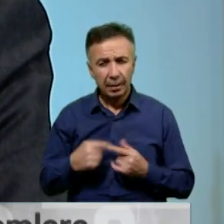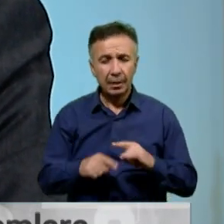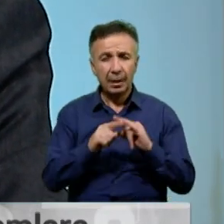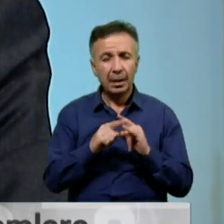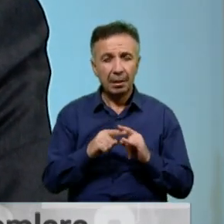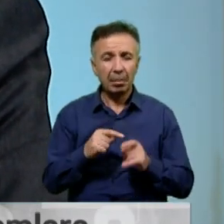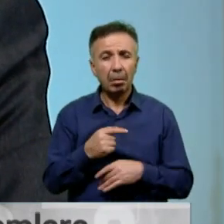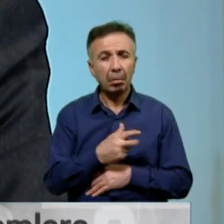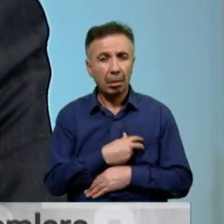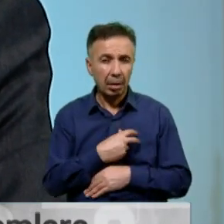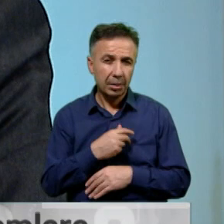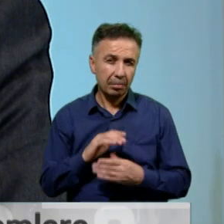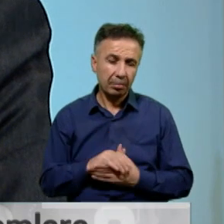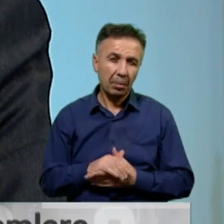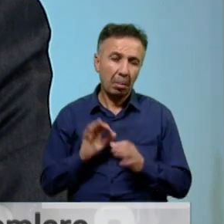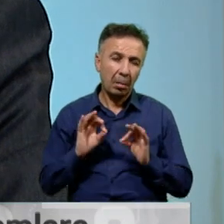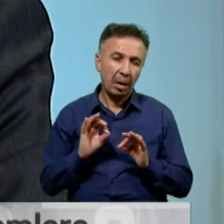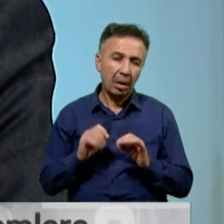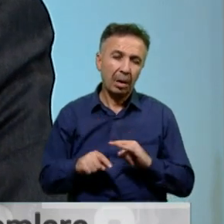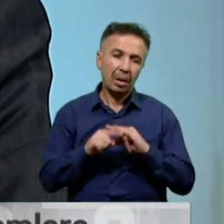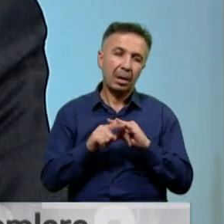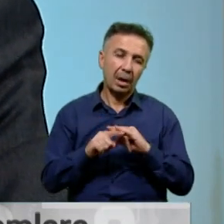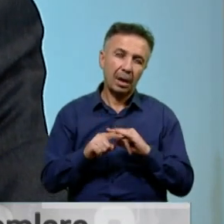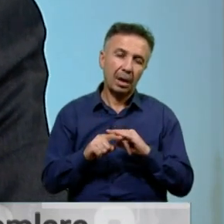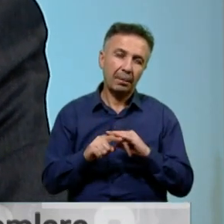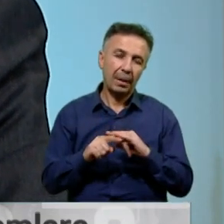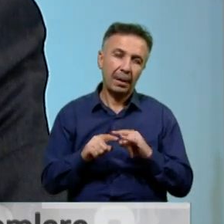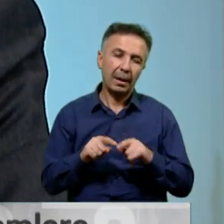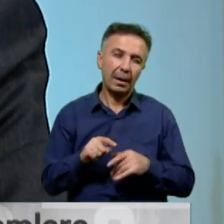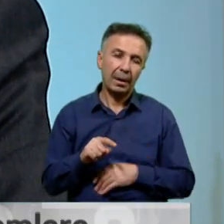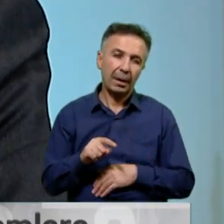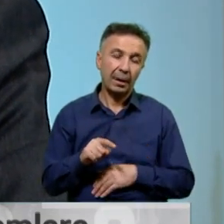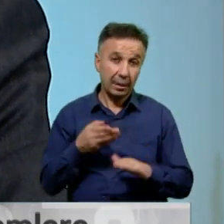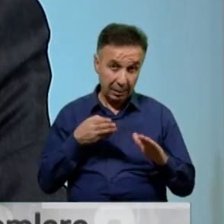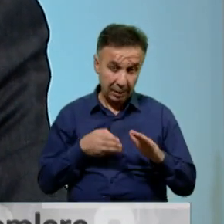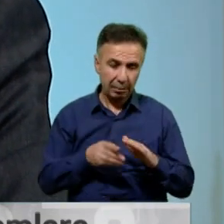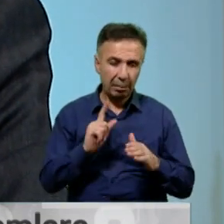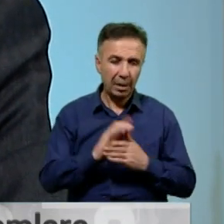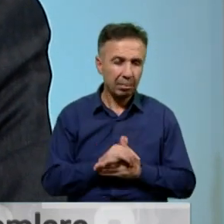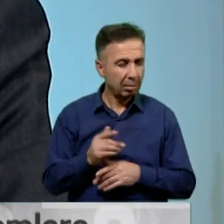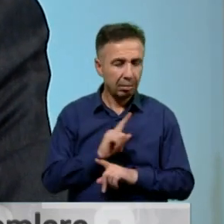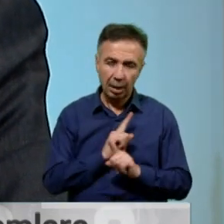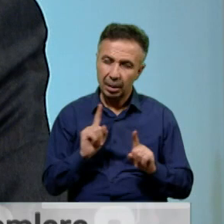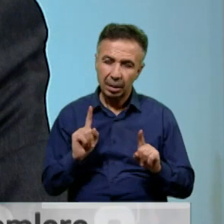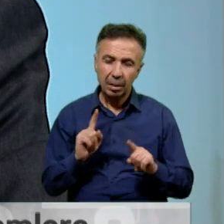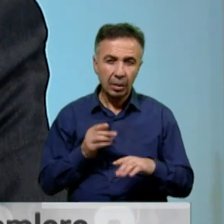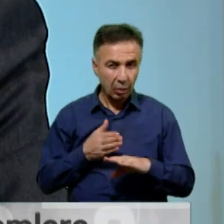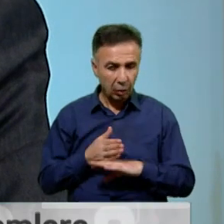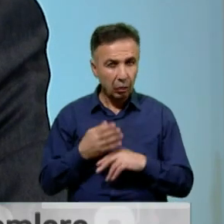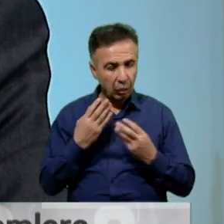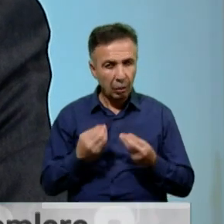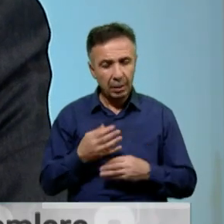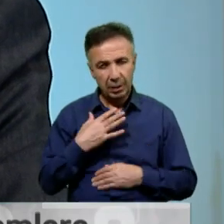aşıkım, İşte mutlaka orada olmam lazım, aşkım şöyle falan. Hayır, Cenab-ı Hak doğru olmanızı emretmiyor